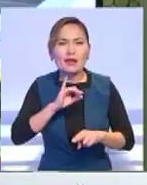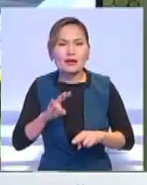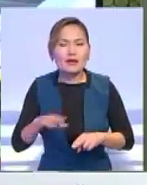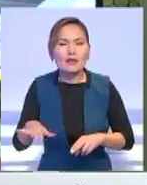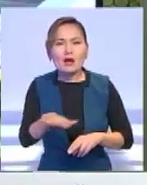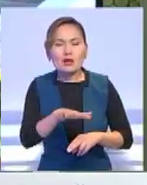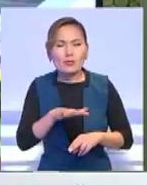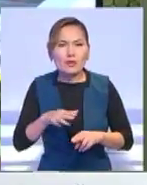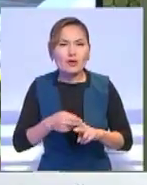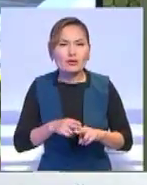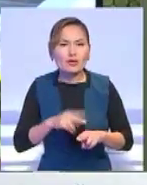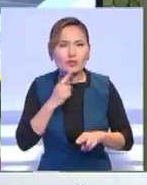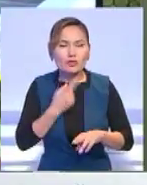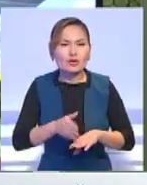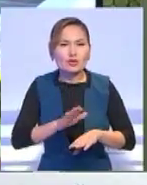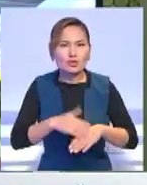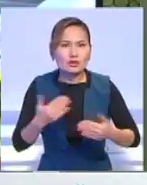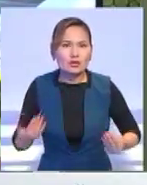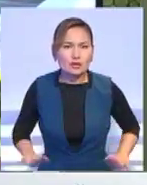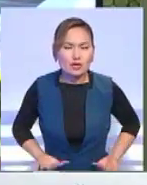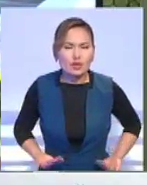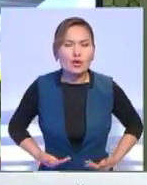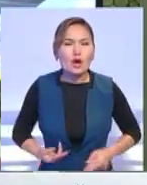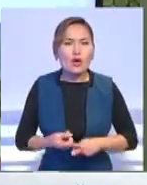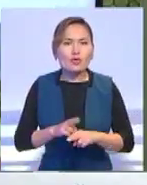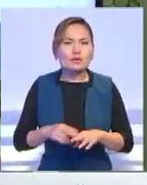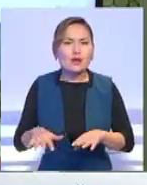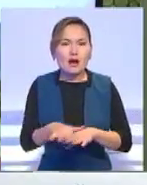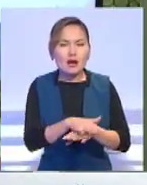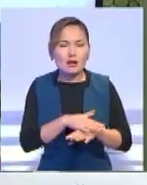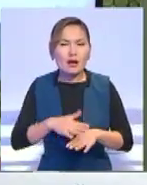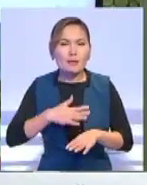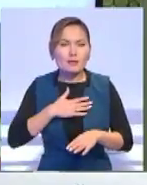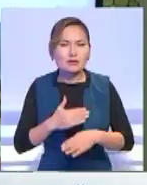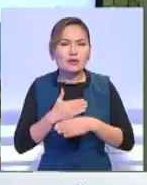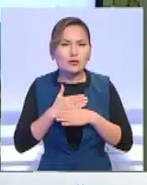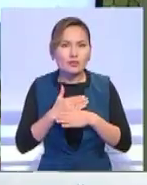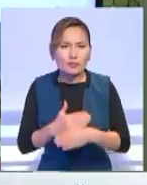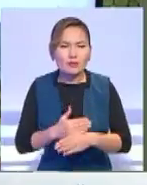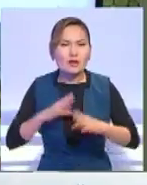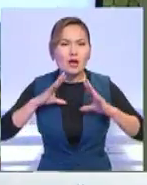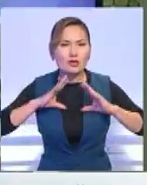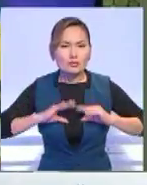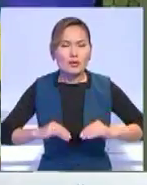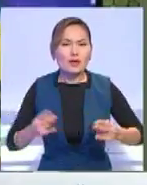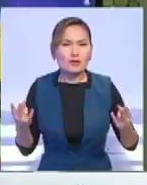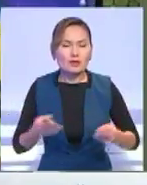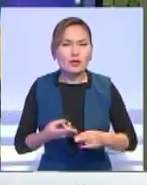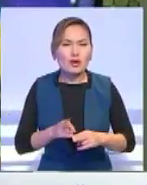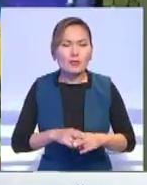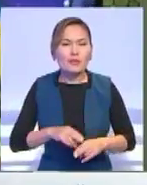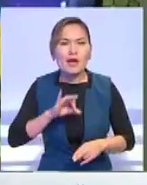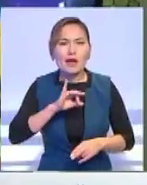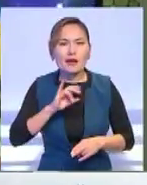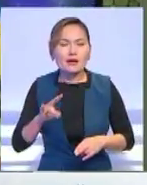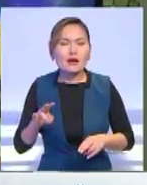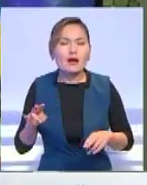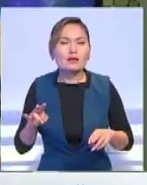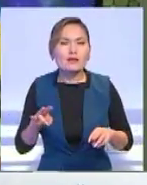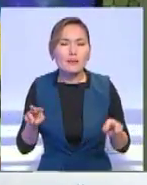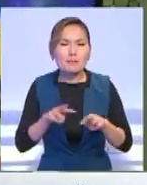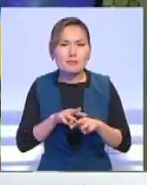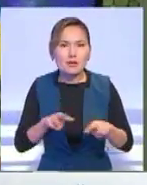Салдарынан әлеуметтік мәселелер бұл елде шешілмей қордаланып қалды. Президент Хасан Рухани елдегі ереуілдерден сабақ алып,